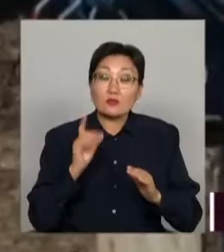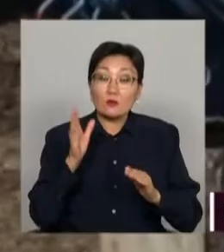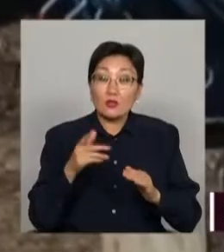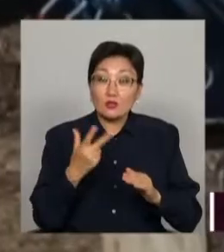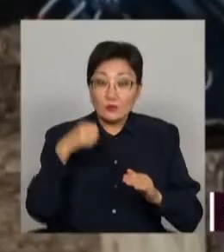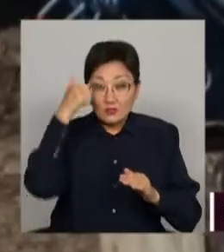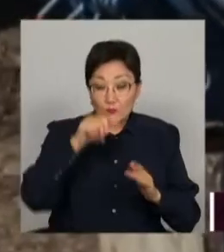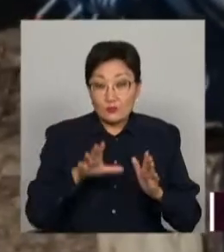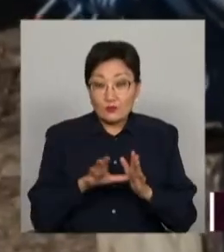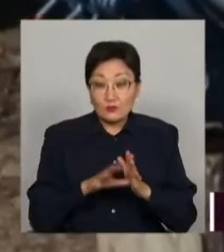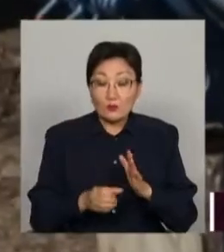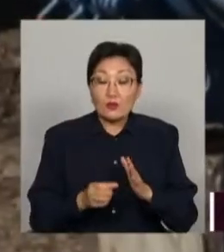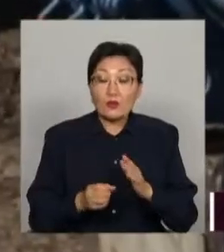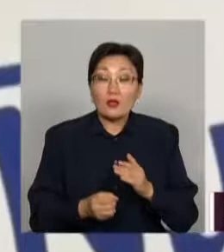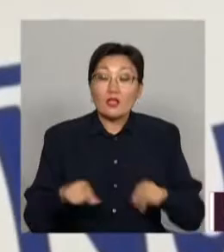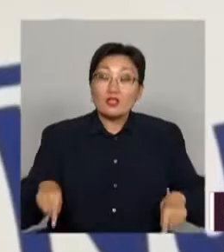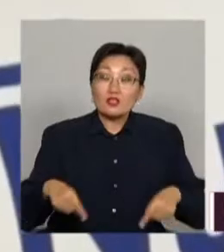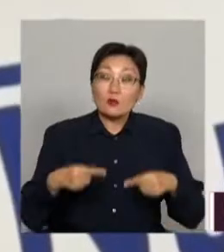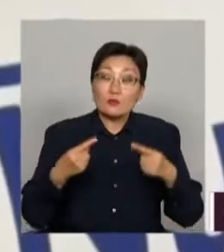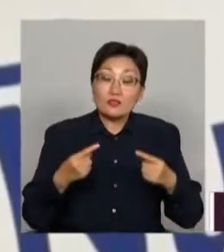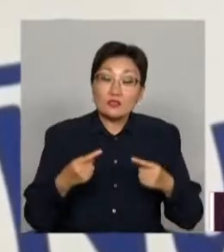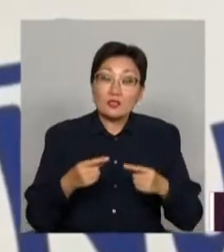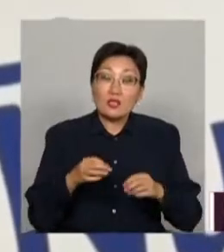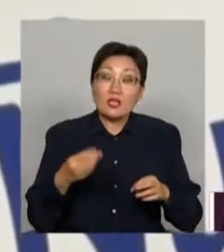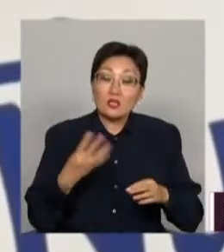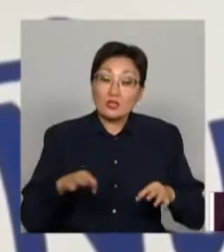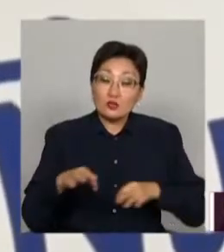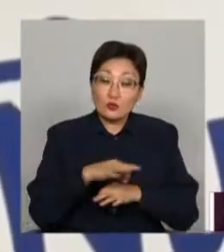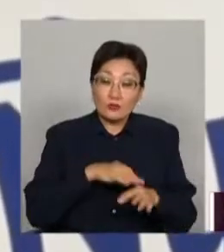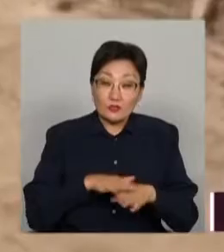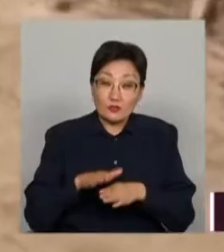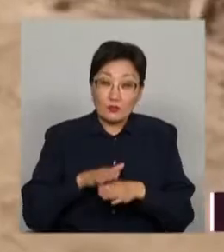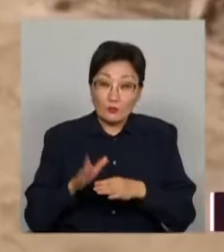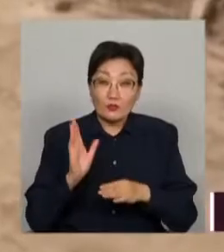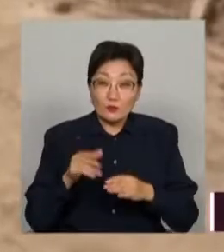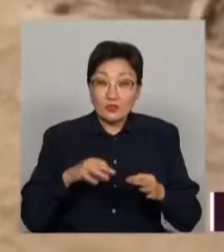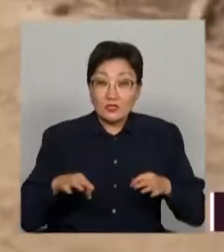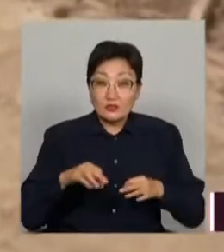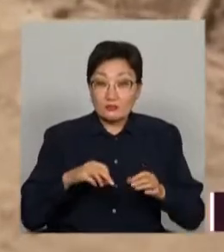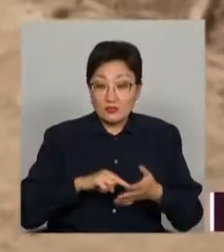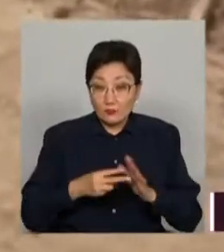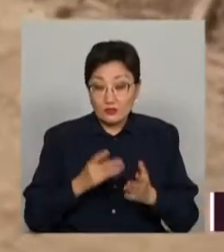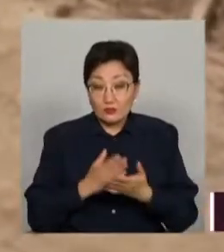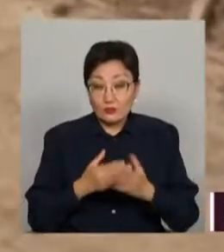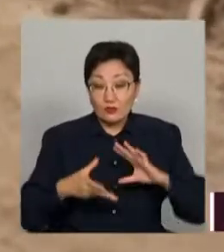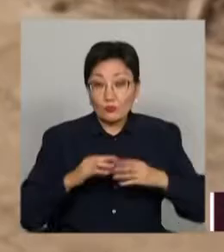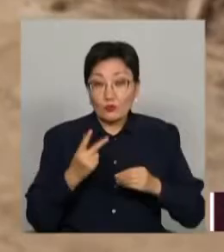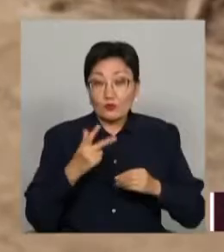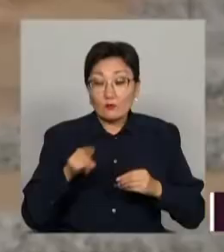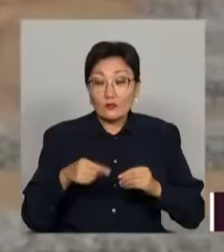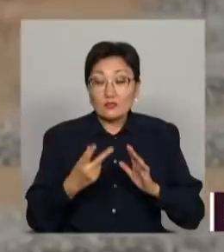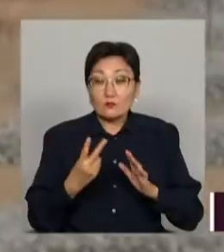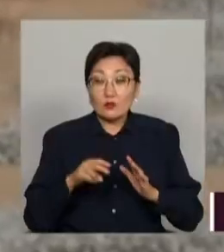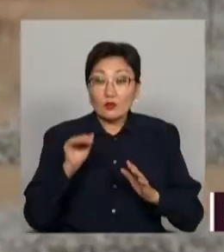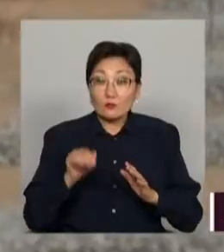жылда энергия көздерін жаңғыртуға бағытталған 40 жобаны жүзеге асыруда қарастырылып отыр. Нәтижесінде